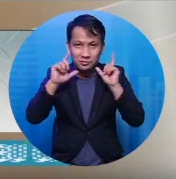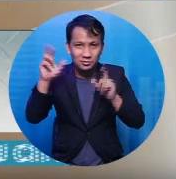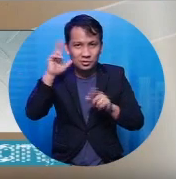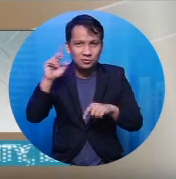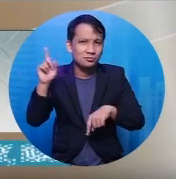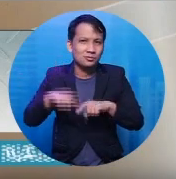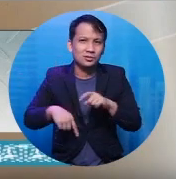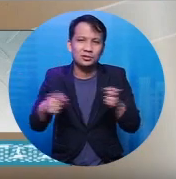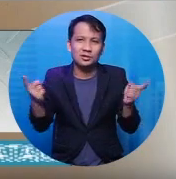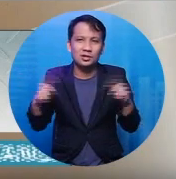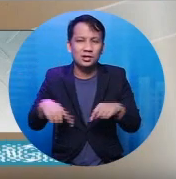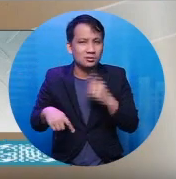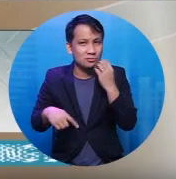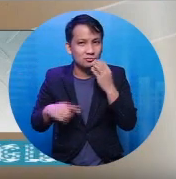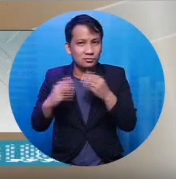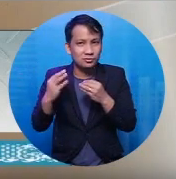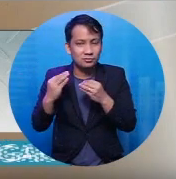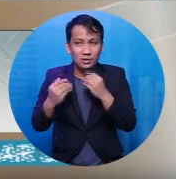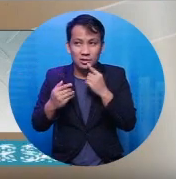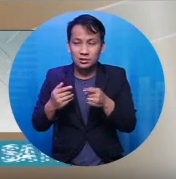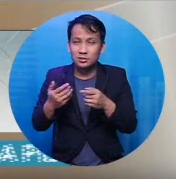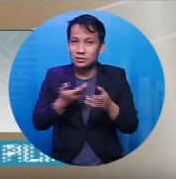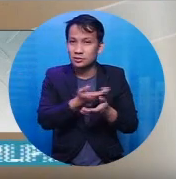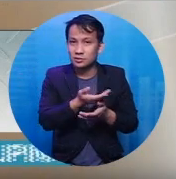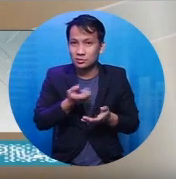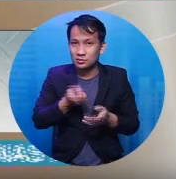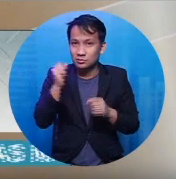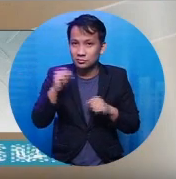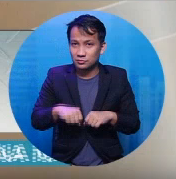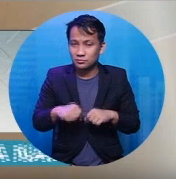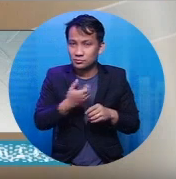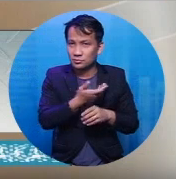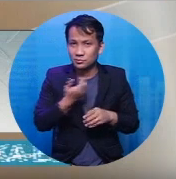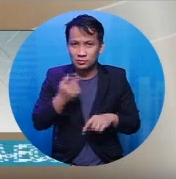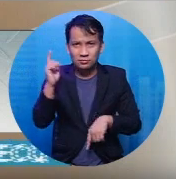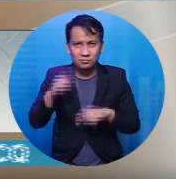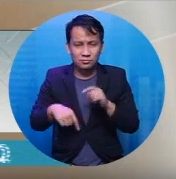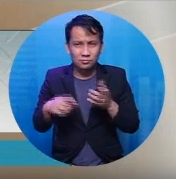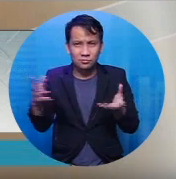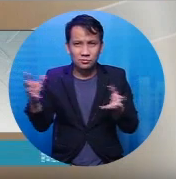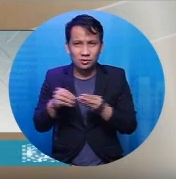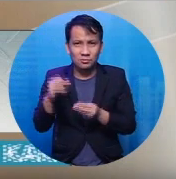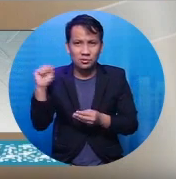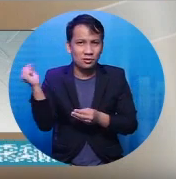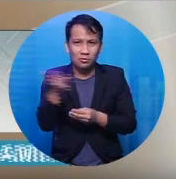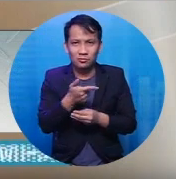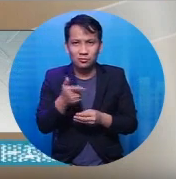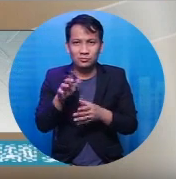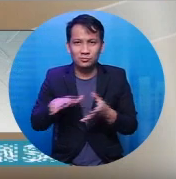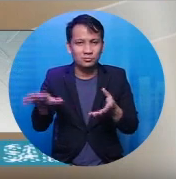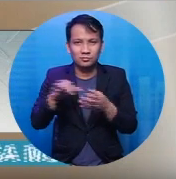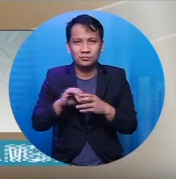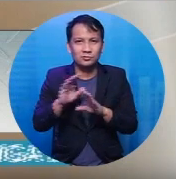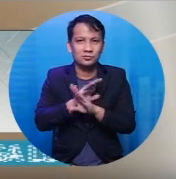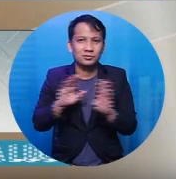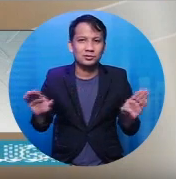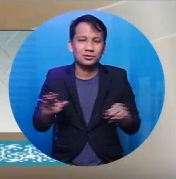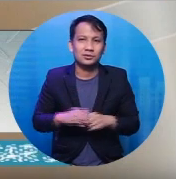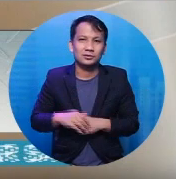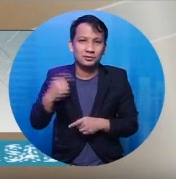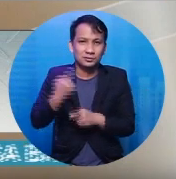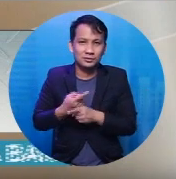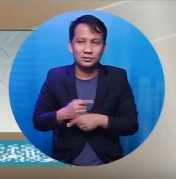want that to happen anymore. So ma'am, susubukan namin singilin yung kayang singilin. Hindi yung up to the last centavo. No way. Okay,